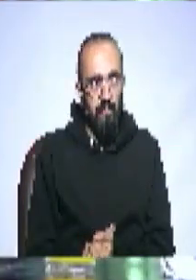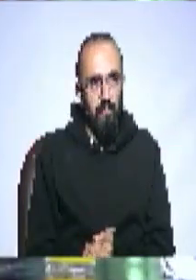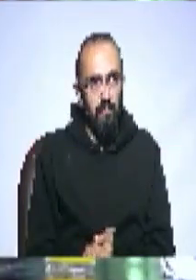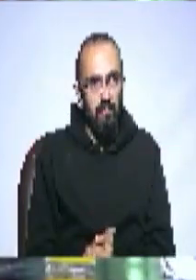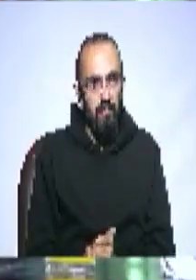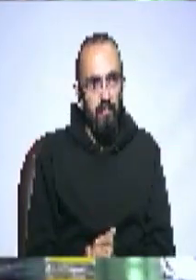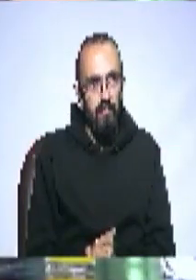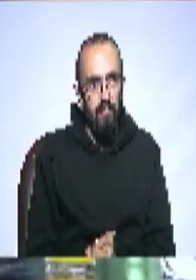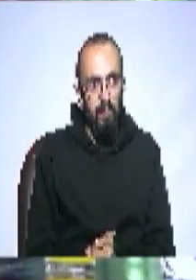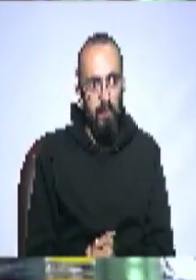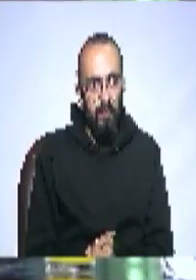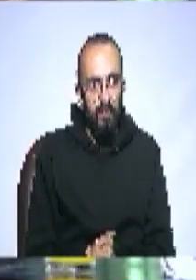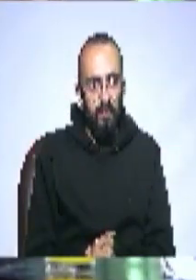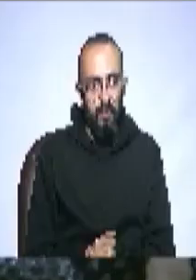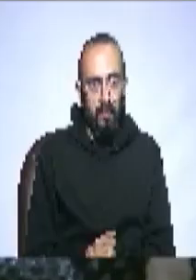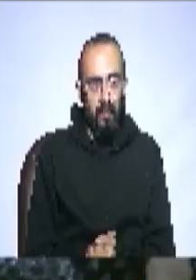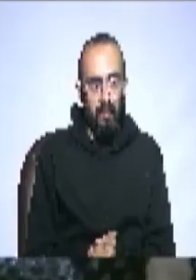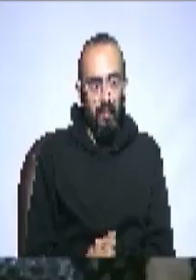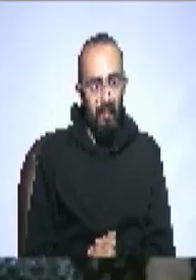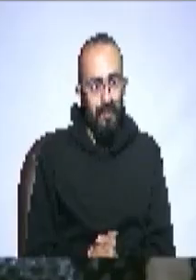بتكلم